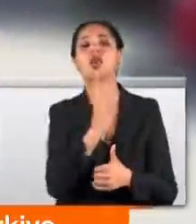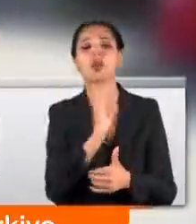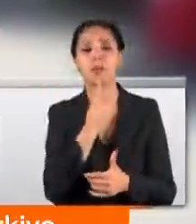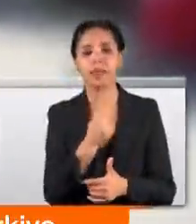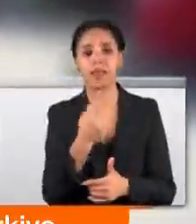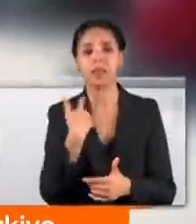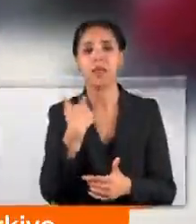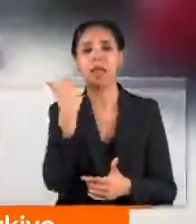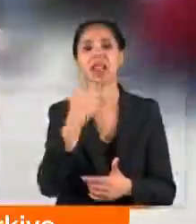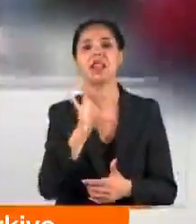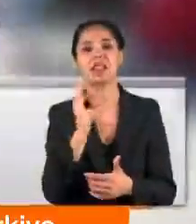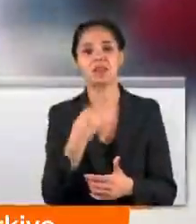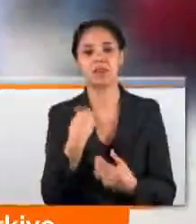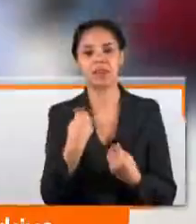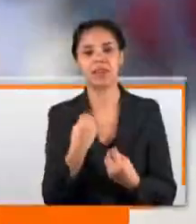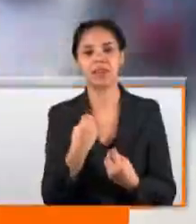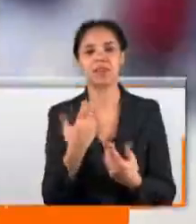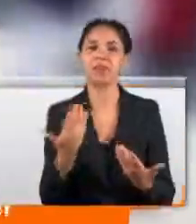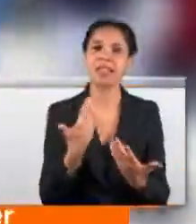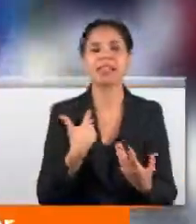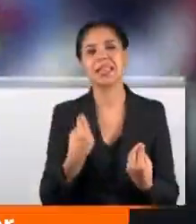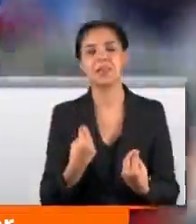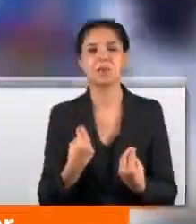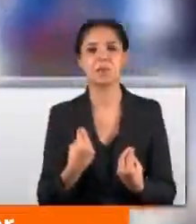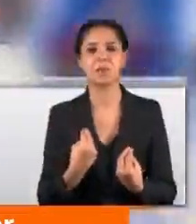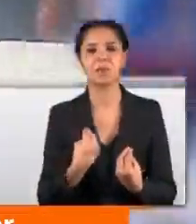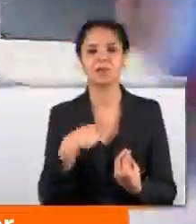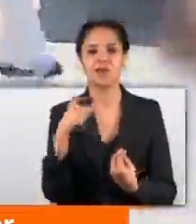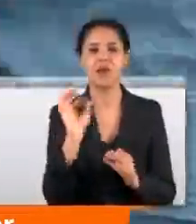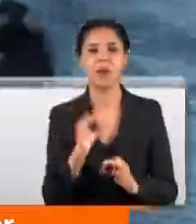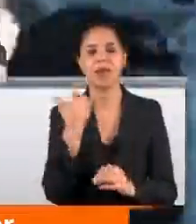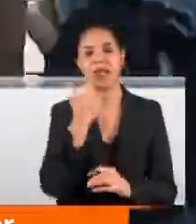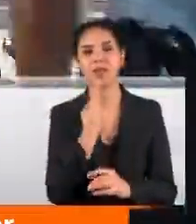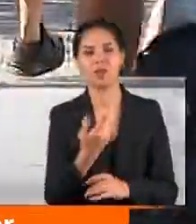söylemeyi tercih etmiyorum ama tabii ki iyiyim. Nasılsın? İyiyim. En çok o mu? En çok o.